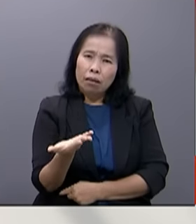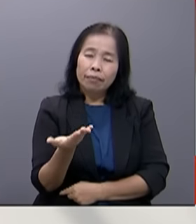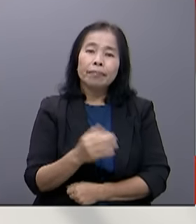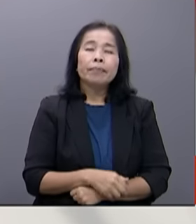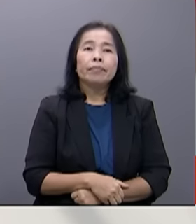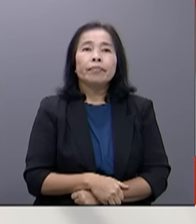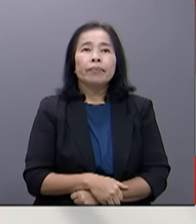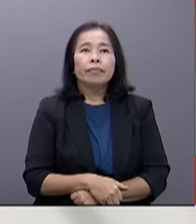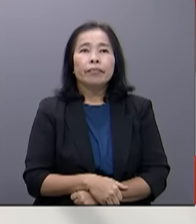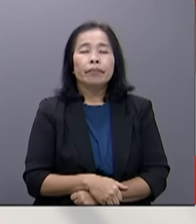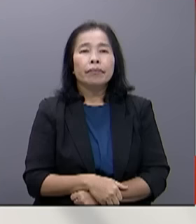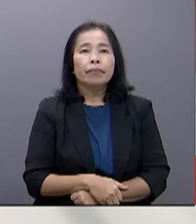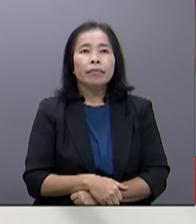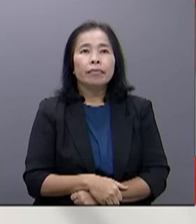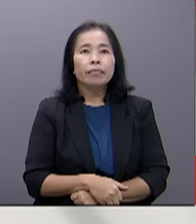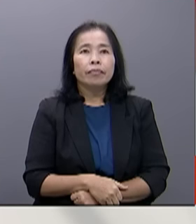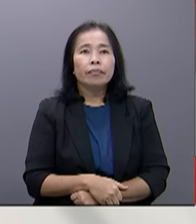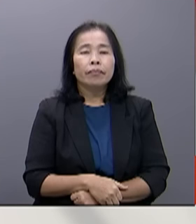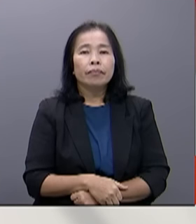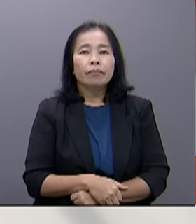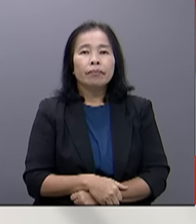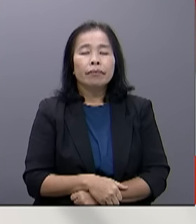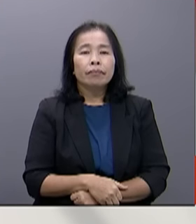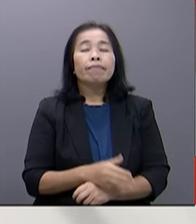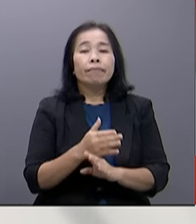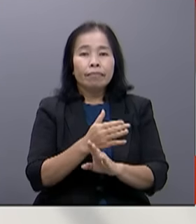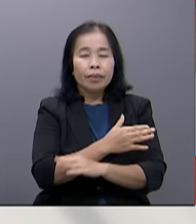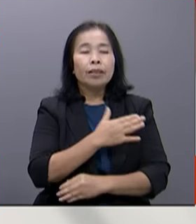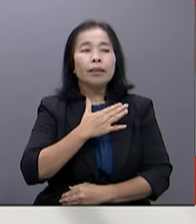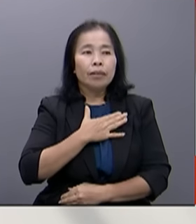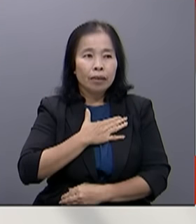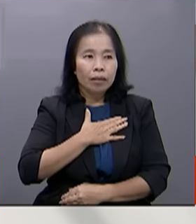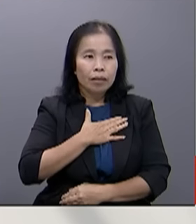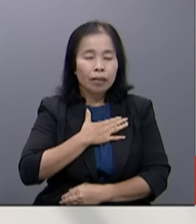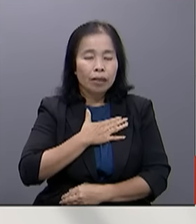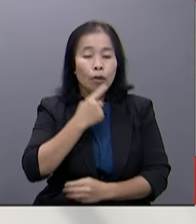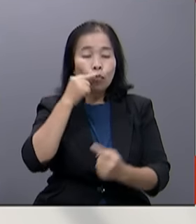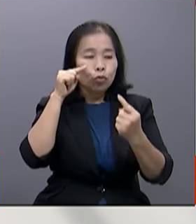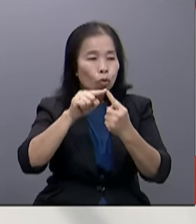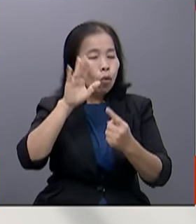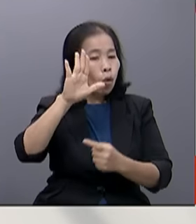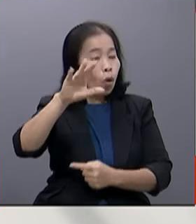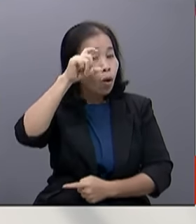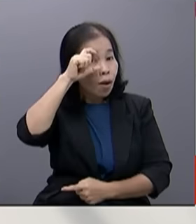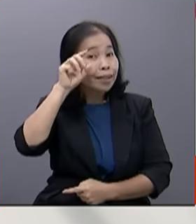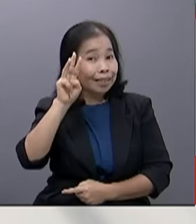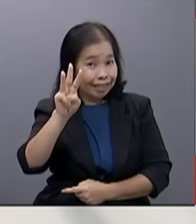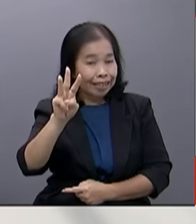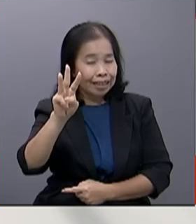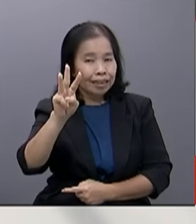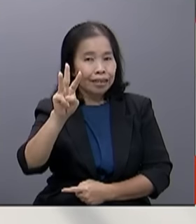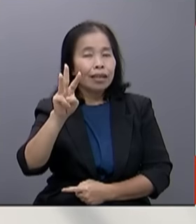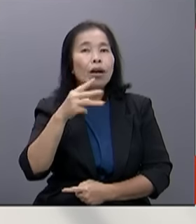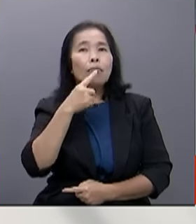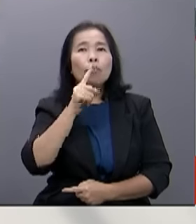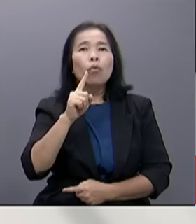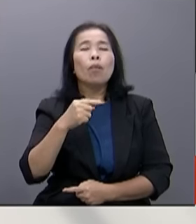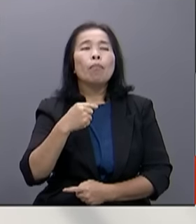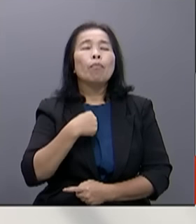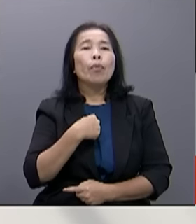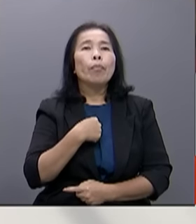ก็ผมต้องอ้างอิงคำที่ท่านอาจารย์ทูได้กรุณาให้สัมภาษณ์ครับมันคงเรียบแต่คงไม่ลอย